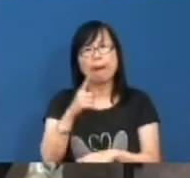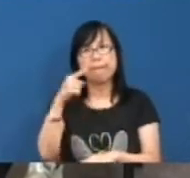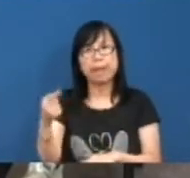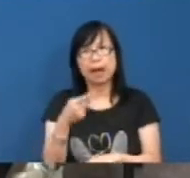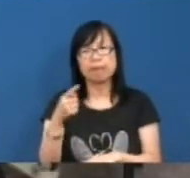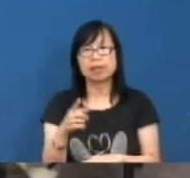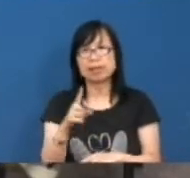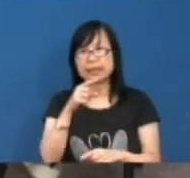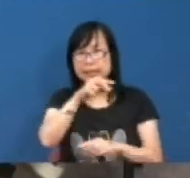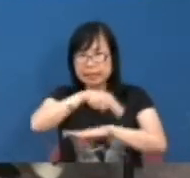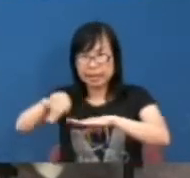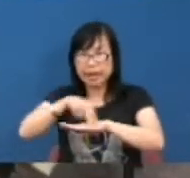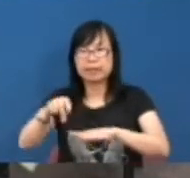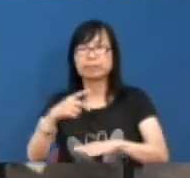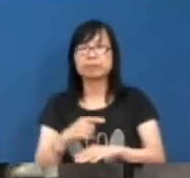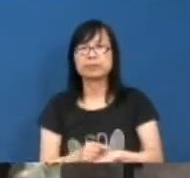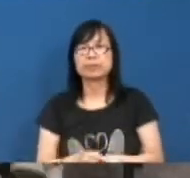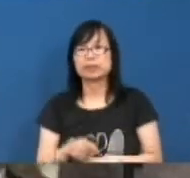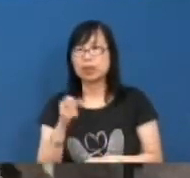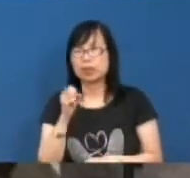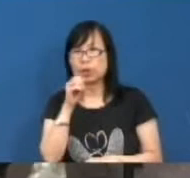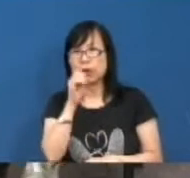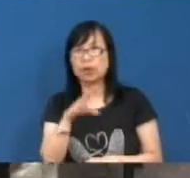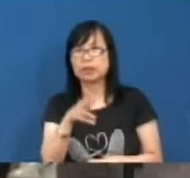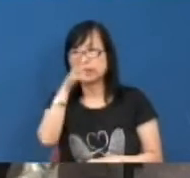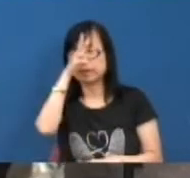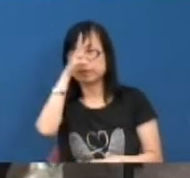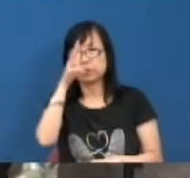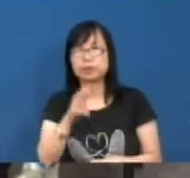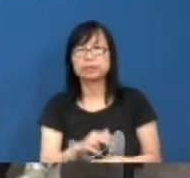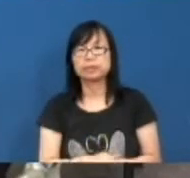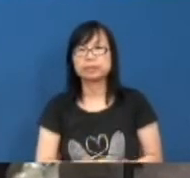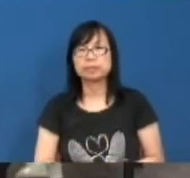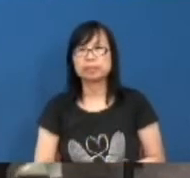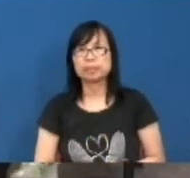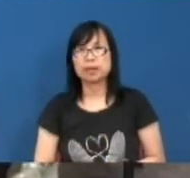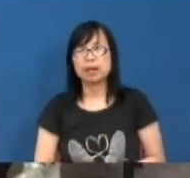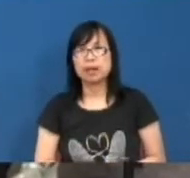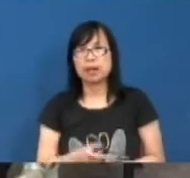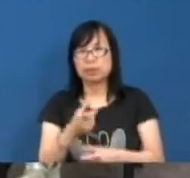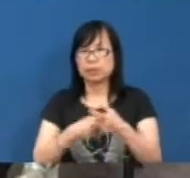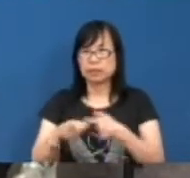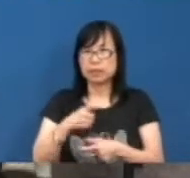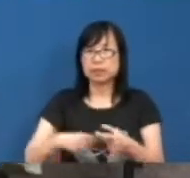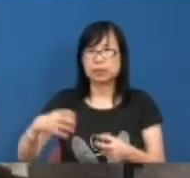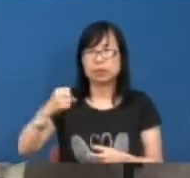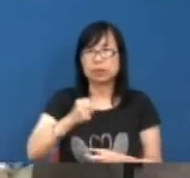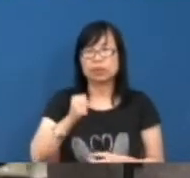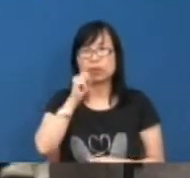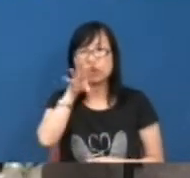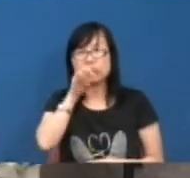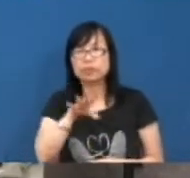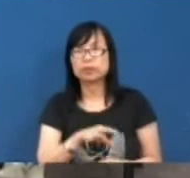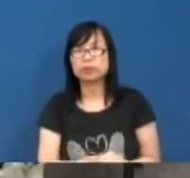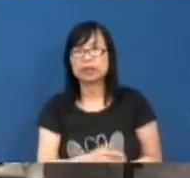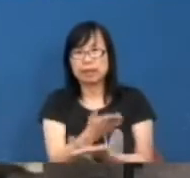個即係出口術啦，所謂即係政府啱啱阿曾俊華財政司司長，咁佢有出口術又講咗話，